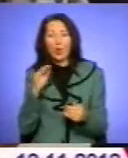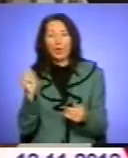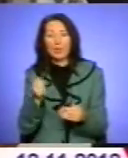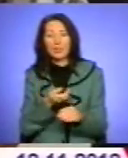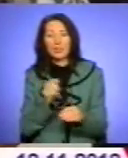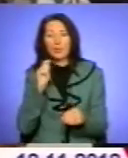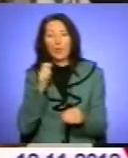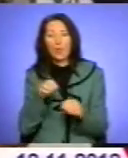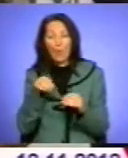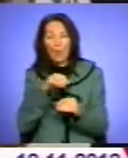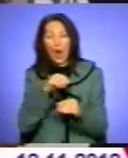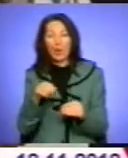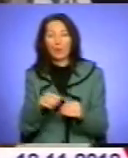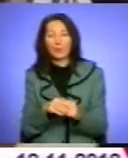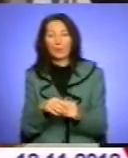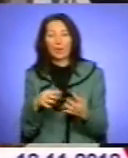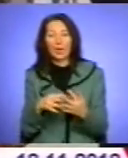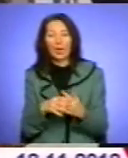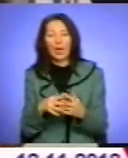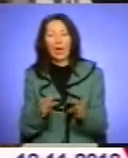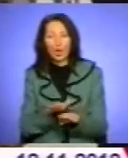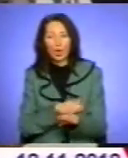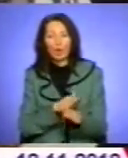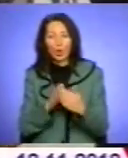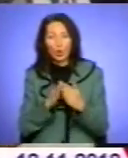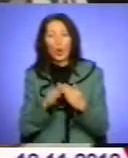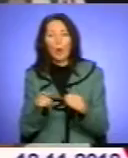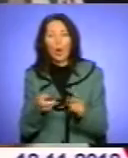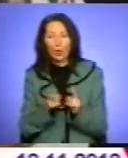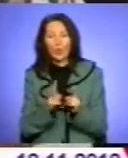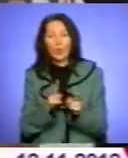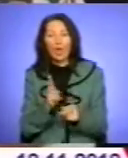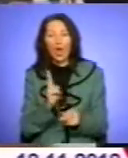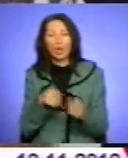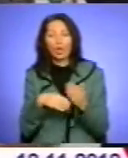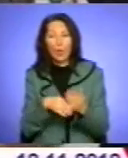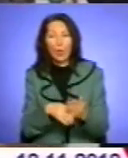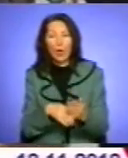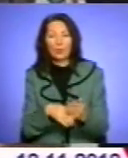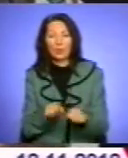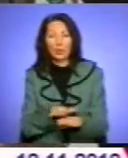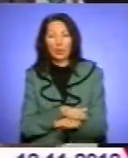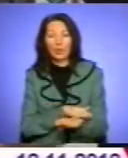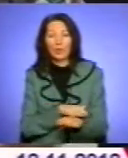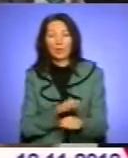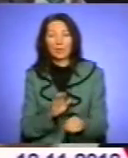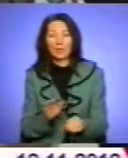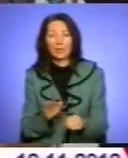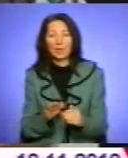Вовківці, Борщівський район. Довго готували? Дома. А хто допомагав? Довго? А, ні.